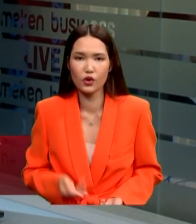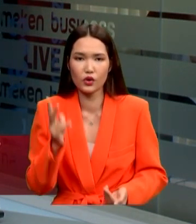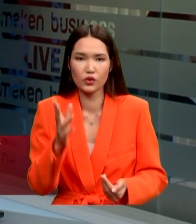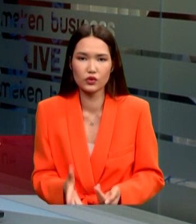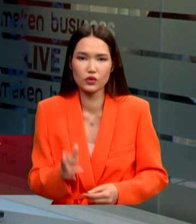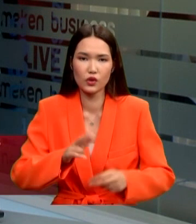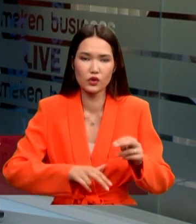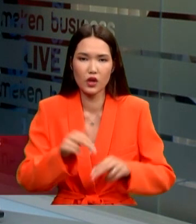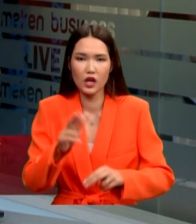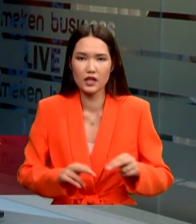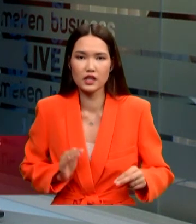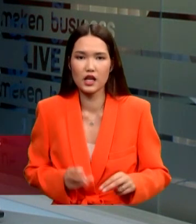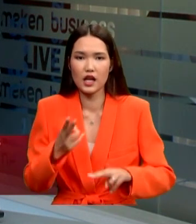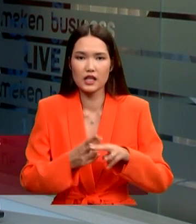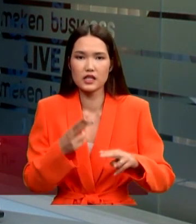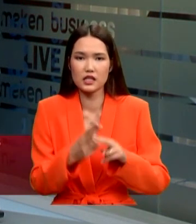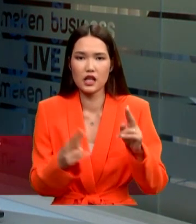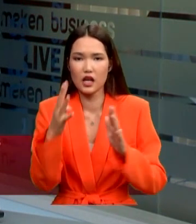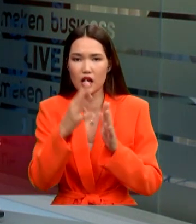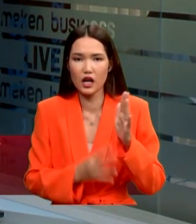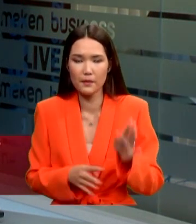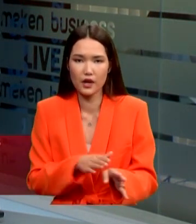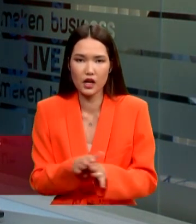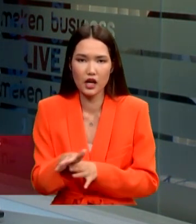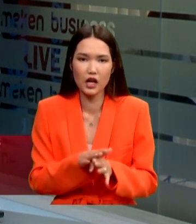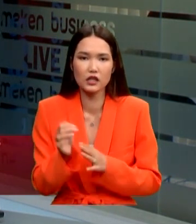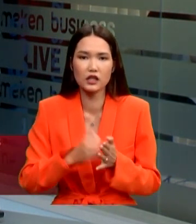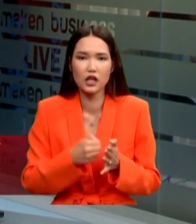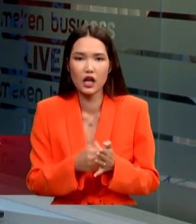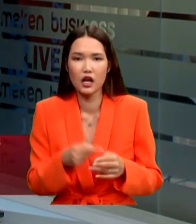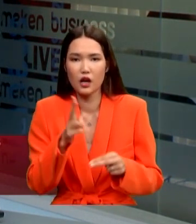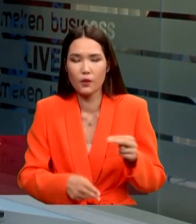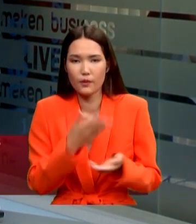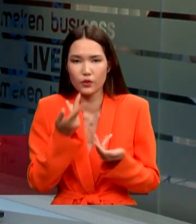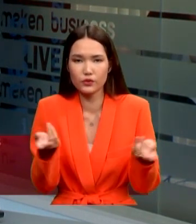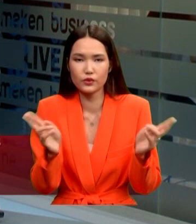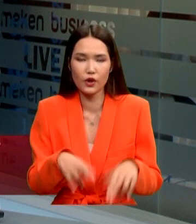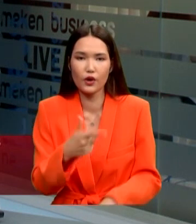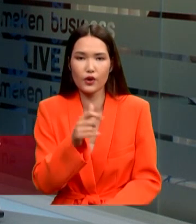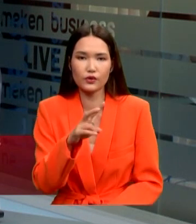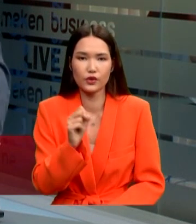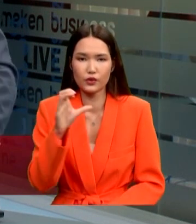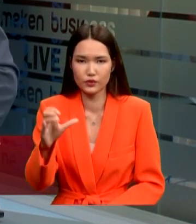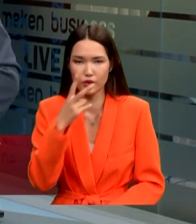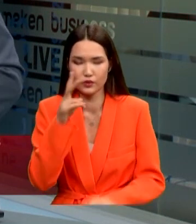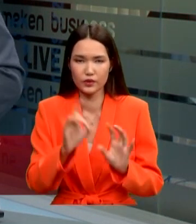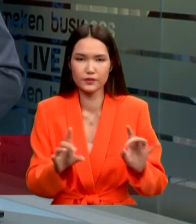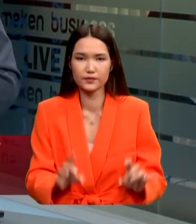тұрғызатын құрылыс компаниясын темір тор қоюға міндеттеу бастамасы неліктен аяқсыз қалды? Гүлнәс Сайлауқызы анықтап